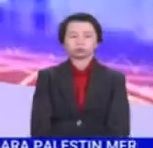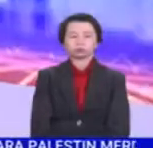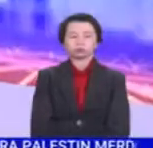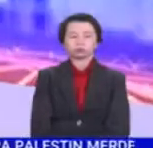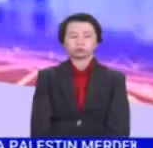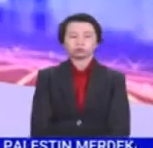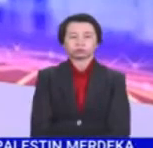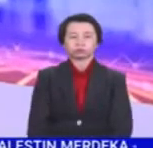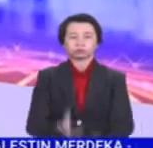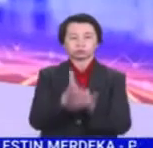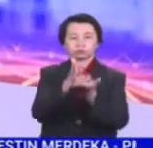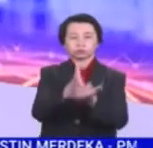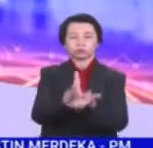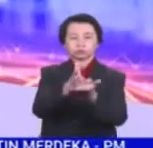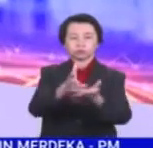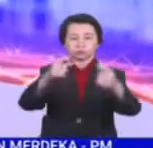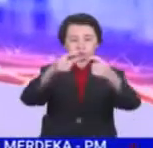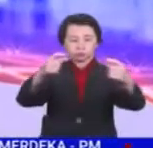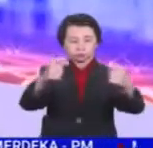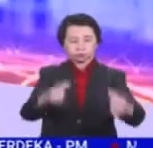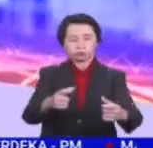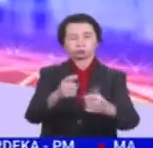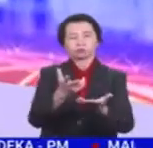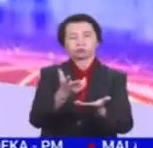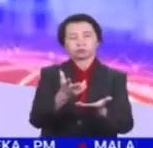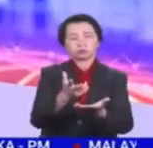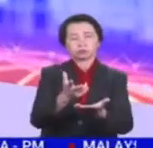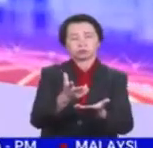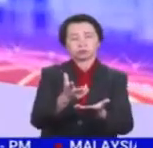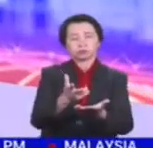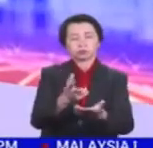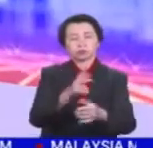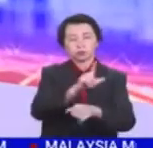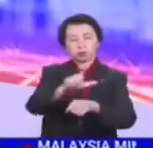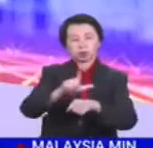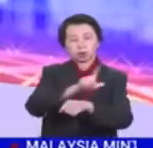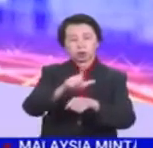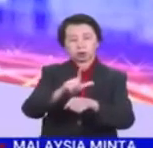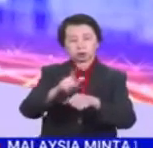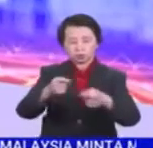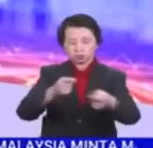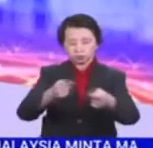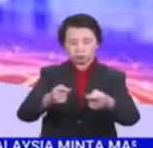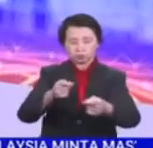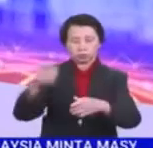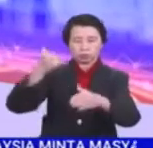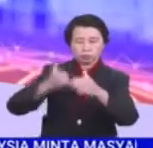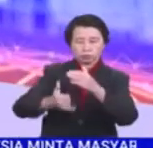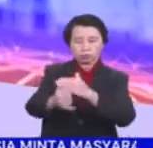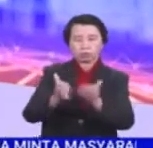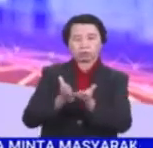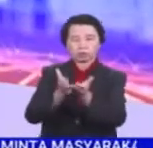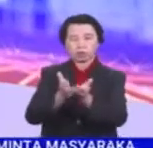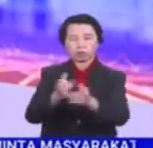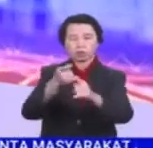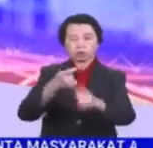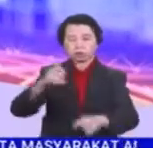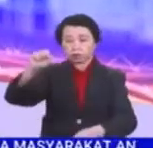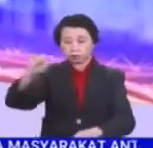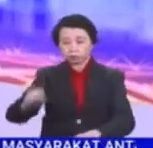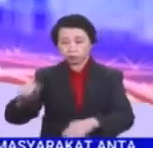di pelabuhan kontainer laboon Labuhan Liberty worth berupaya mengendalikan masukkan couple dari selatan Filipina